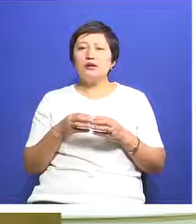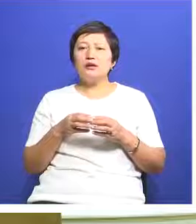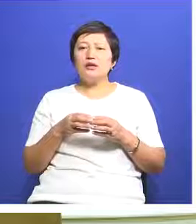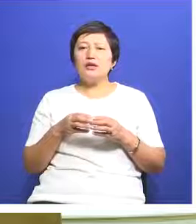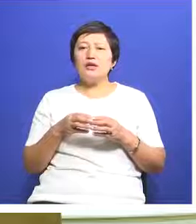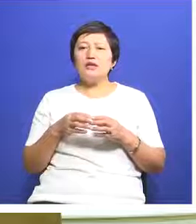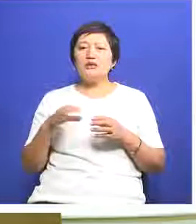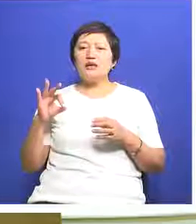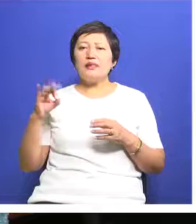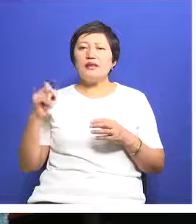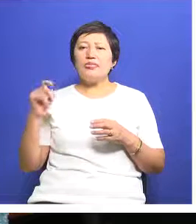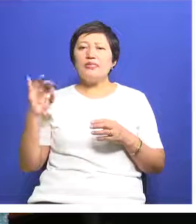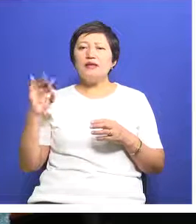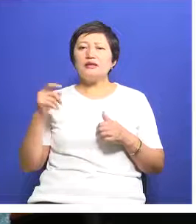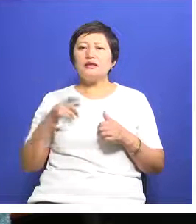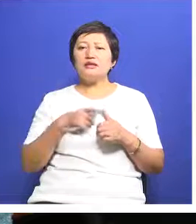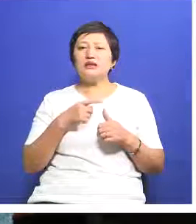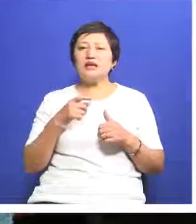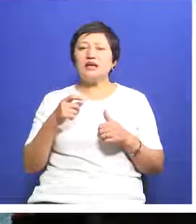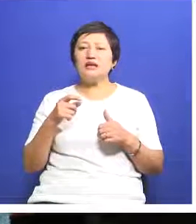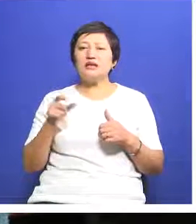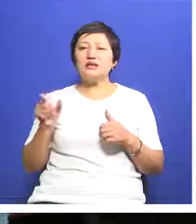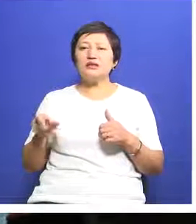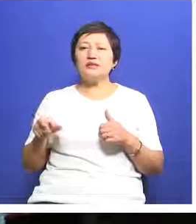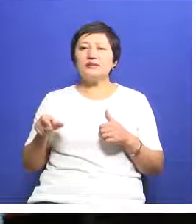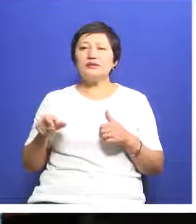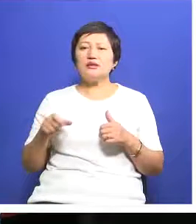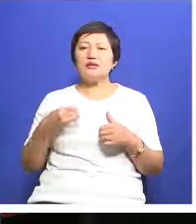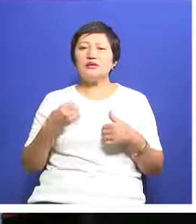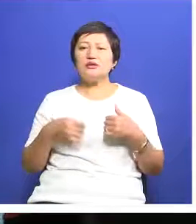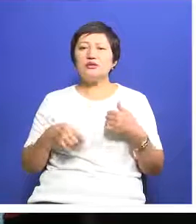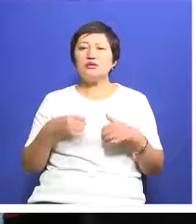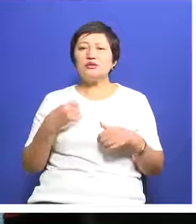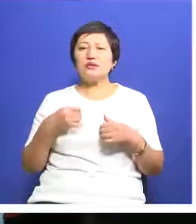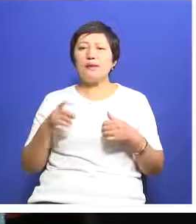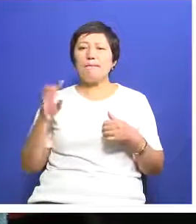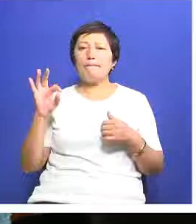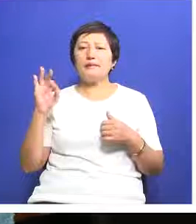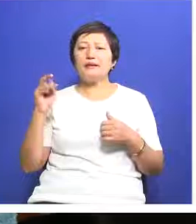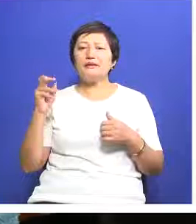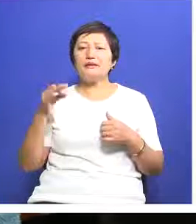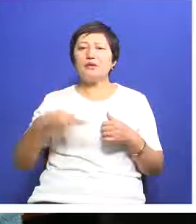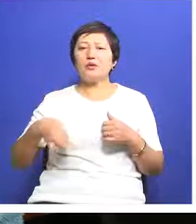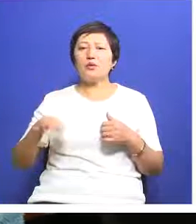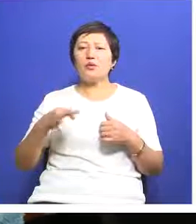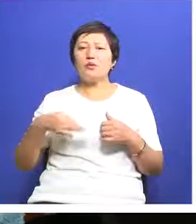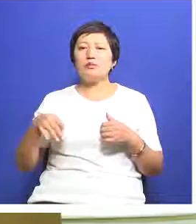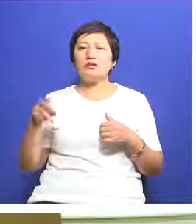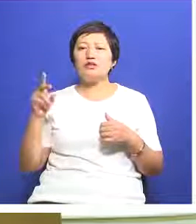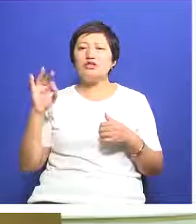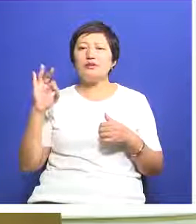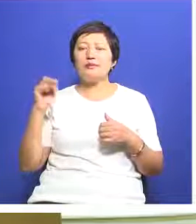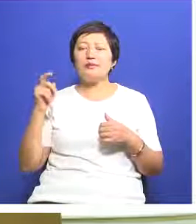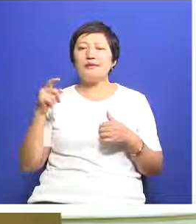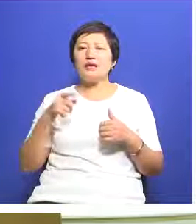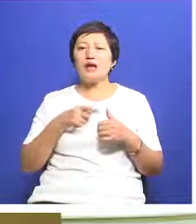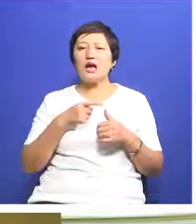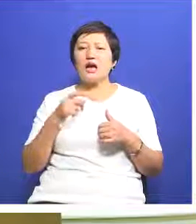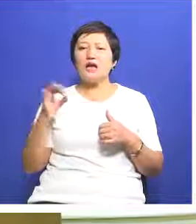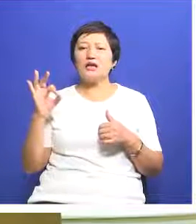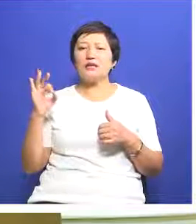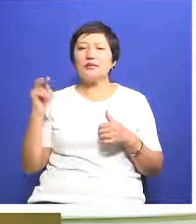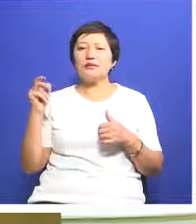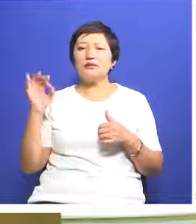және бізде мынау Танжар Ерхат деген жігітіміз ұстаздар барысының чемпионы облыс чемпионы Қадырбай Әділет